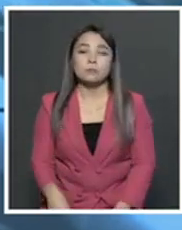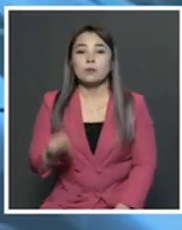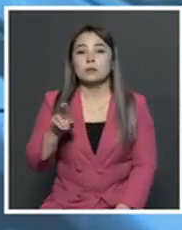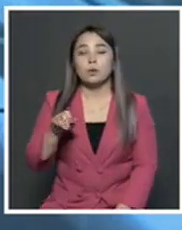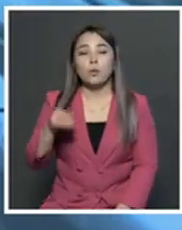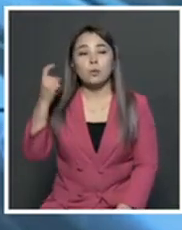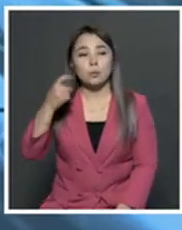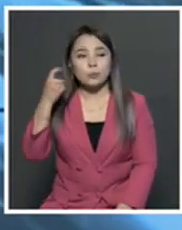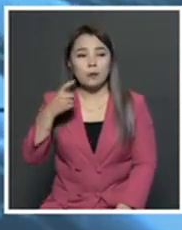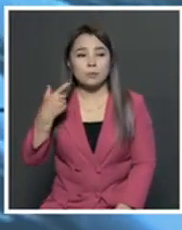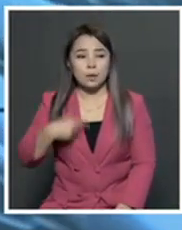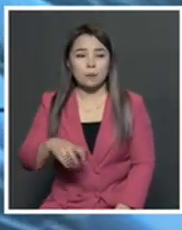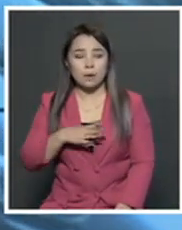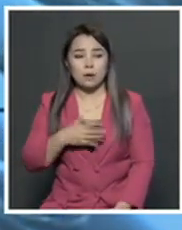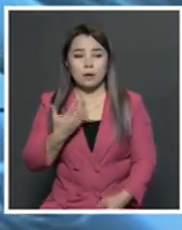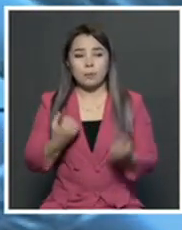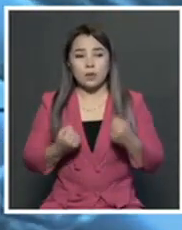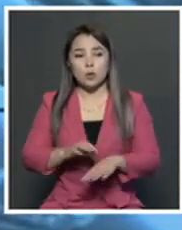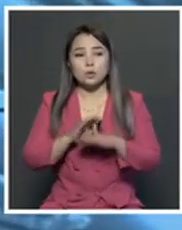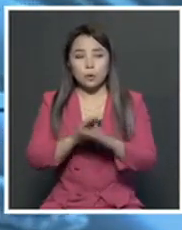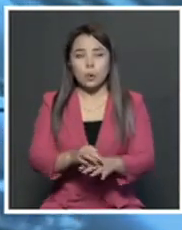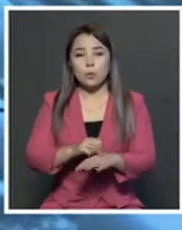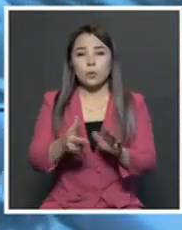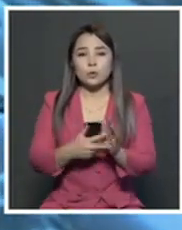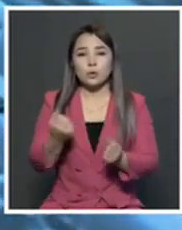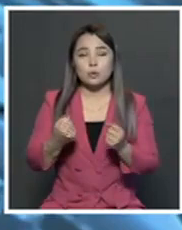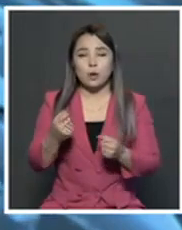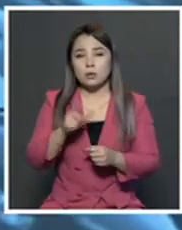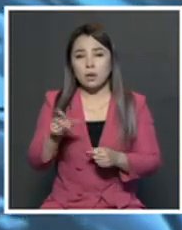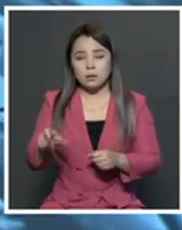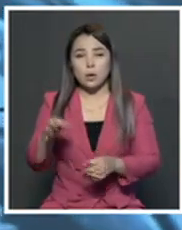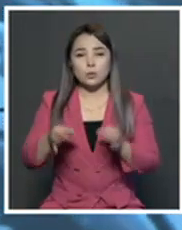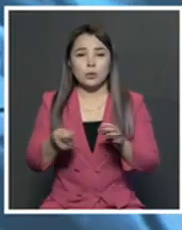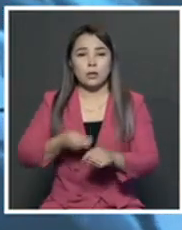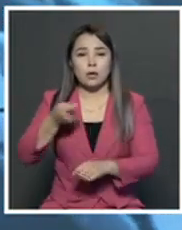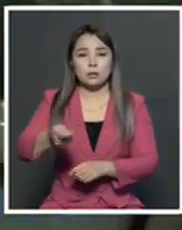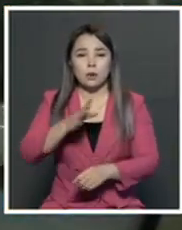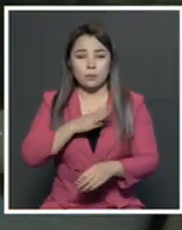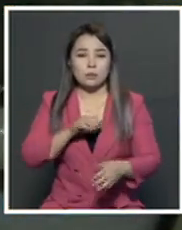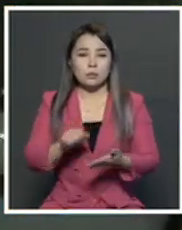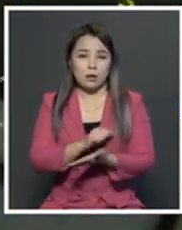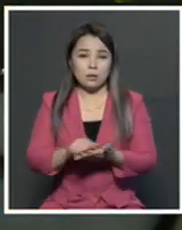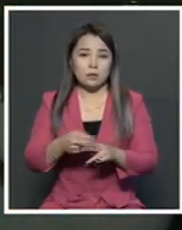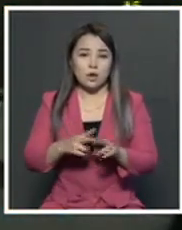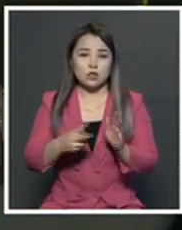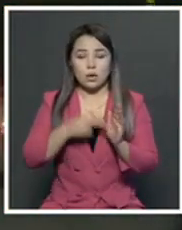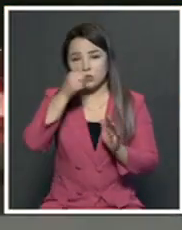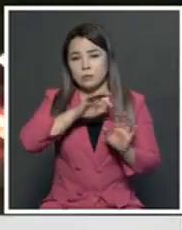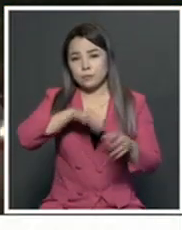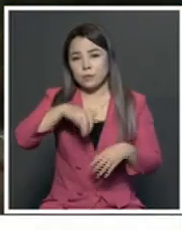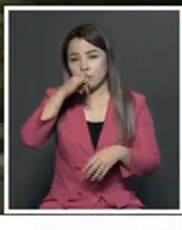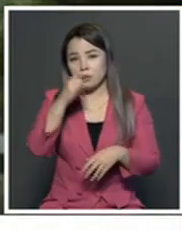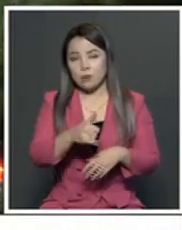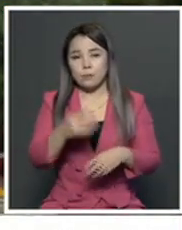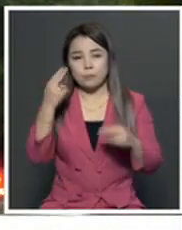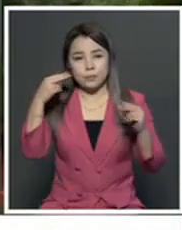күйінде көлік жүргізіп, өзінің және өзгенің өміріне қауіп төндірген 18 жүргізушінің ісі сотқа жолданды. Олар енді 7 жылға дейін көлік жүргізу құқығынан айырылып, 15